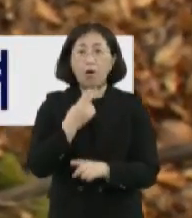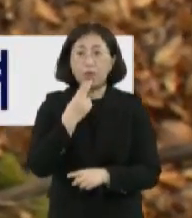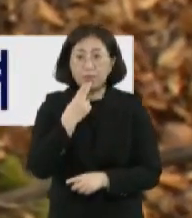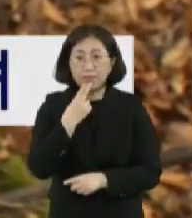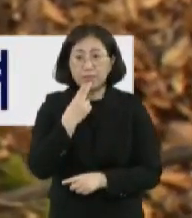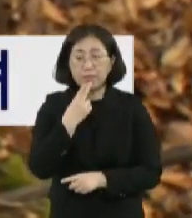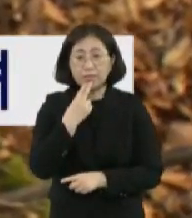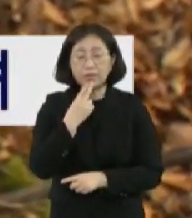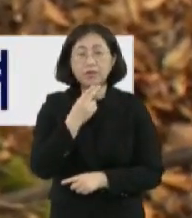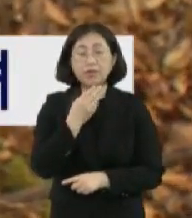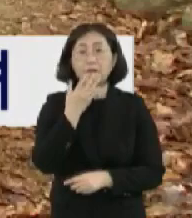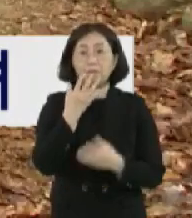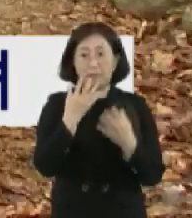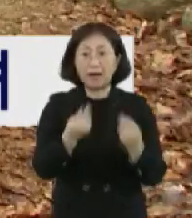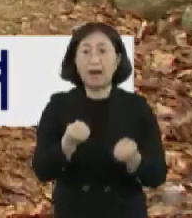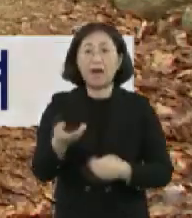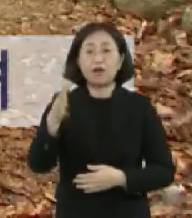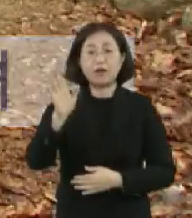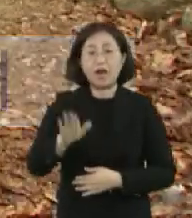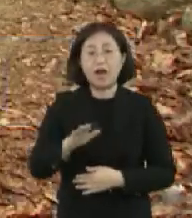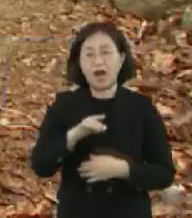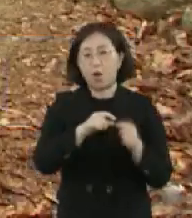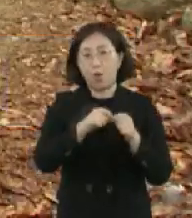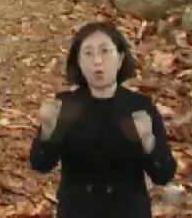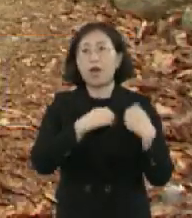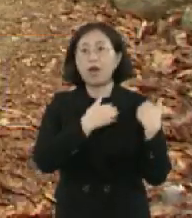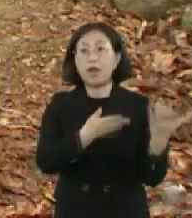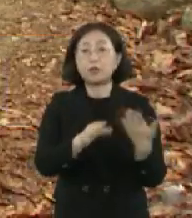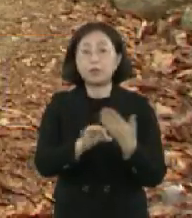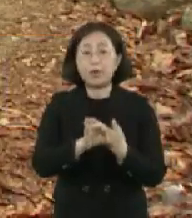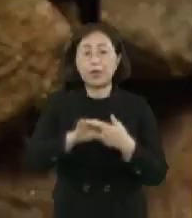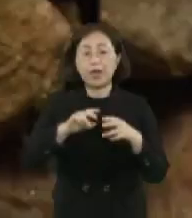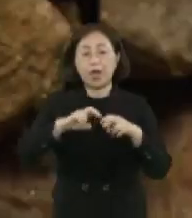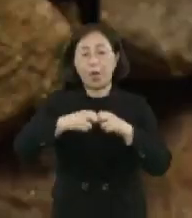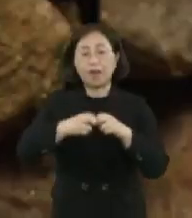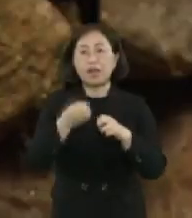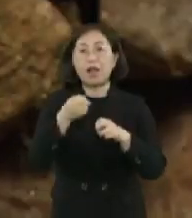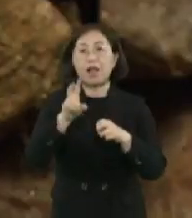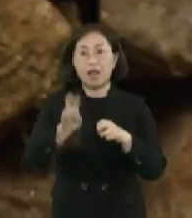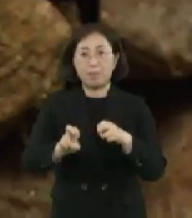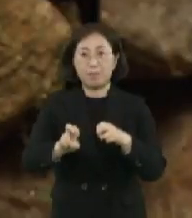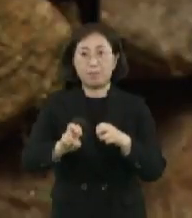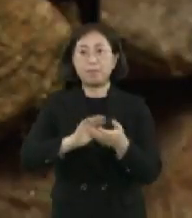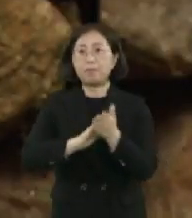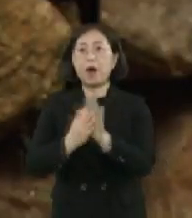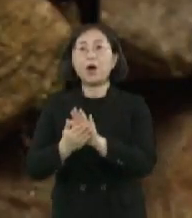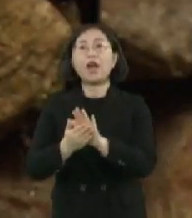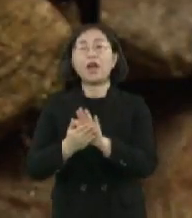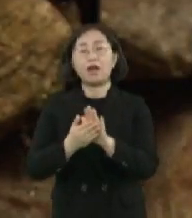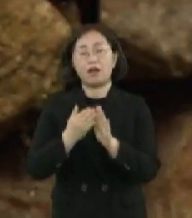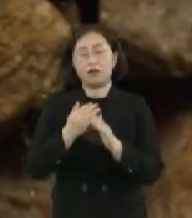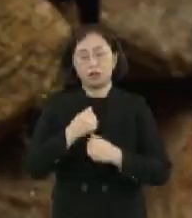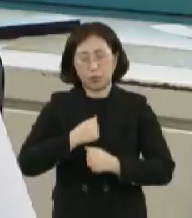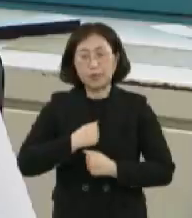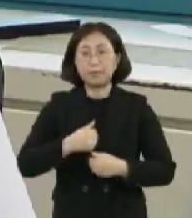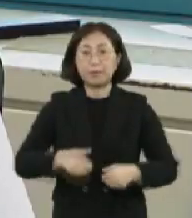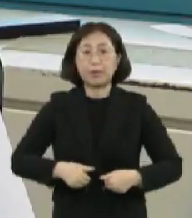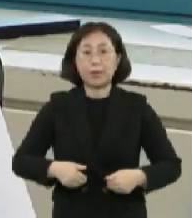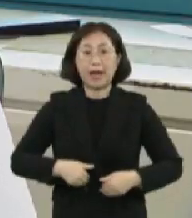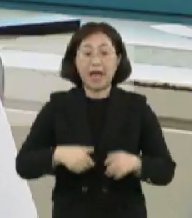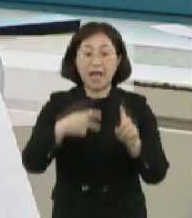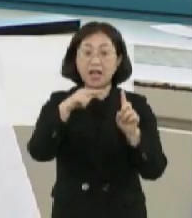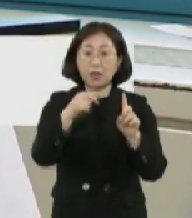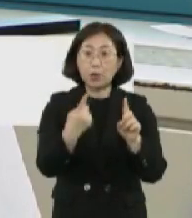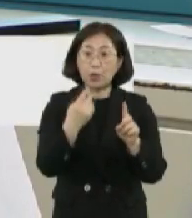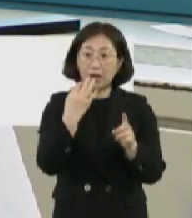많은데 장기간 방치하면 관절염까지 이어질 수 있어 주의해야 합니다. 단순 1도 염좌 같은